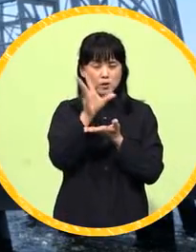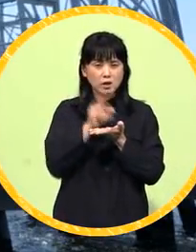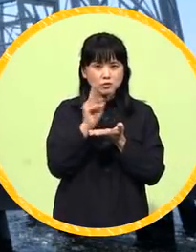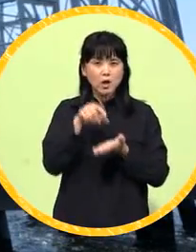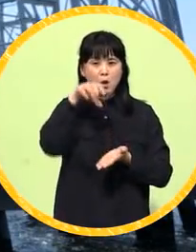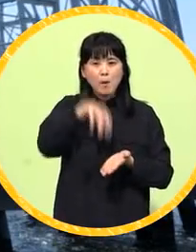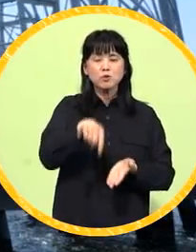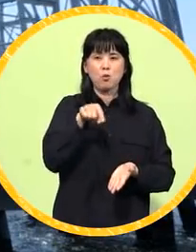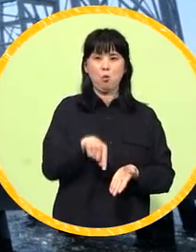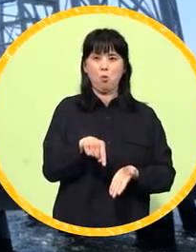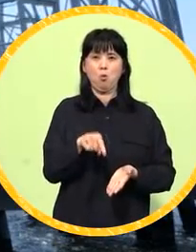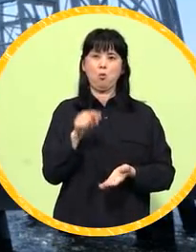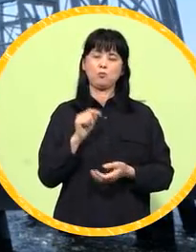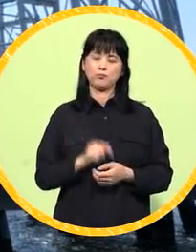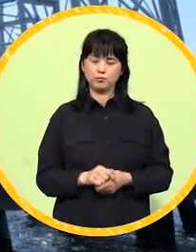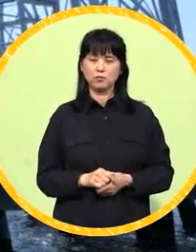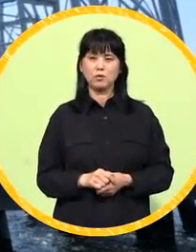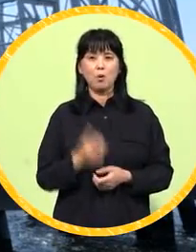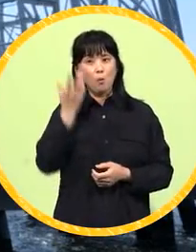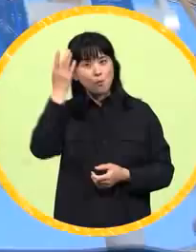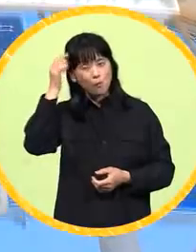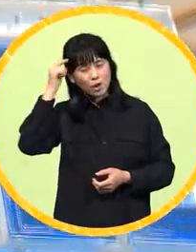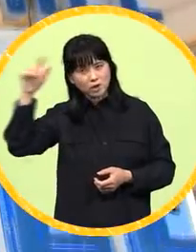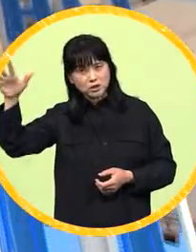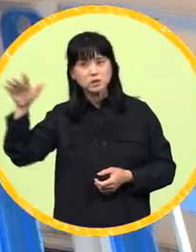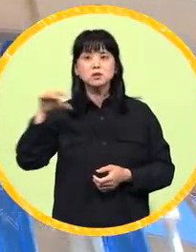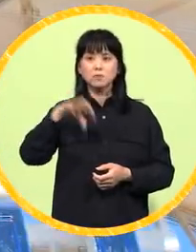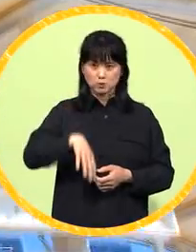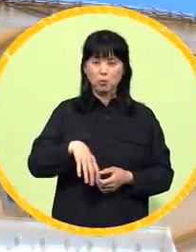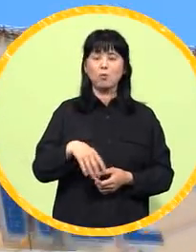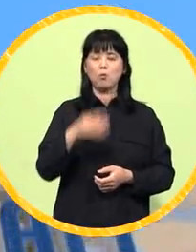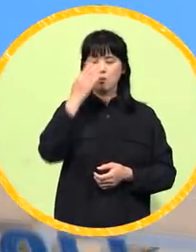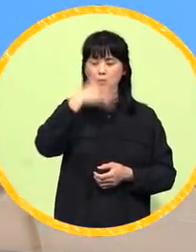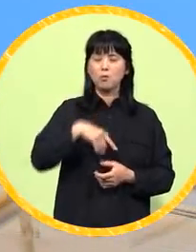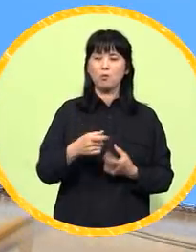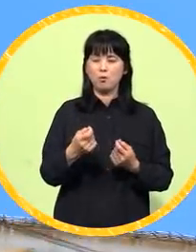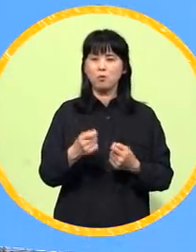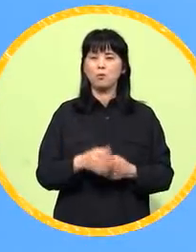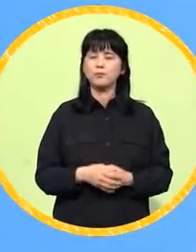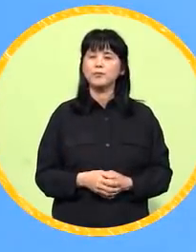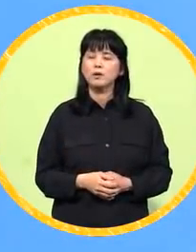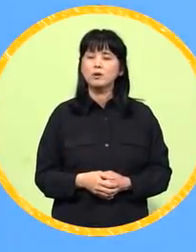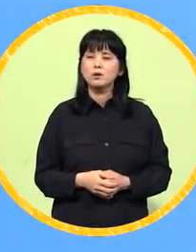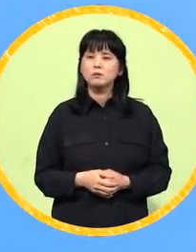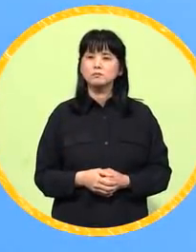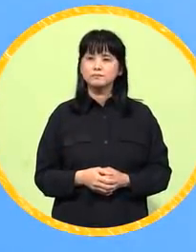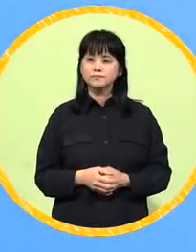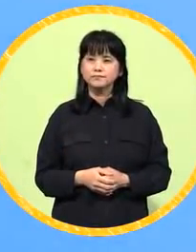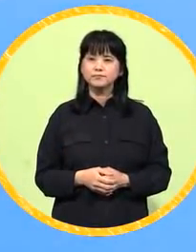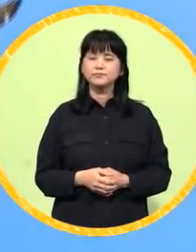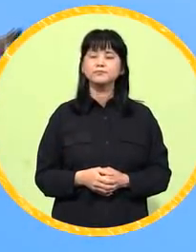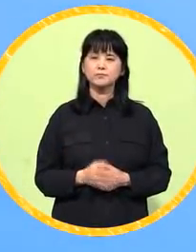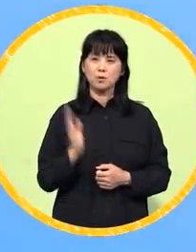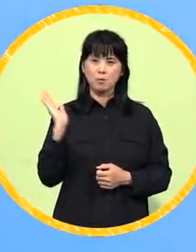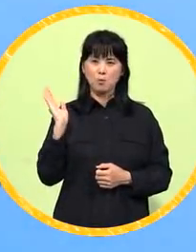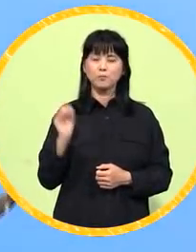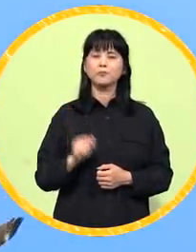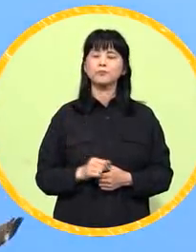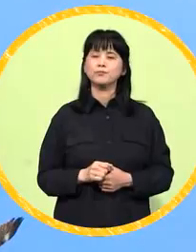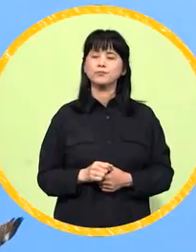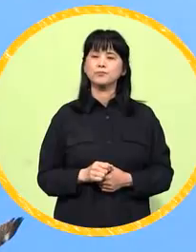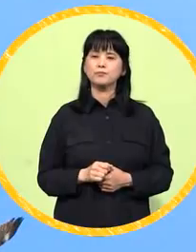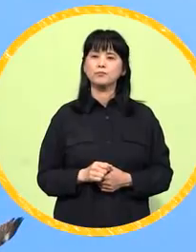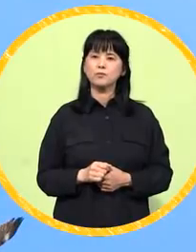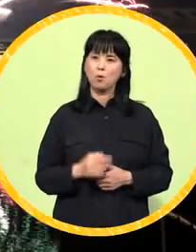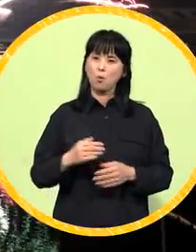でございましたねsynergy思い出の場所でございますええ子レベルのホールもね